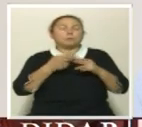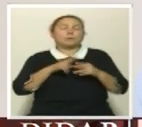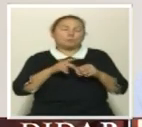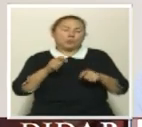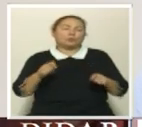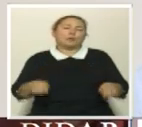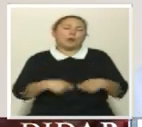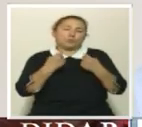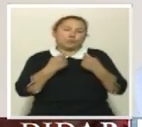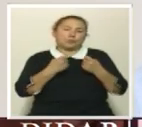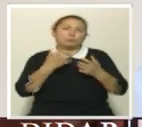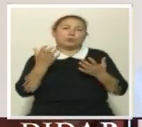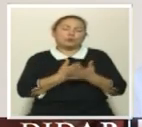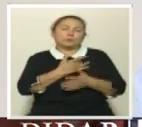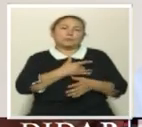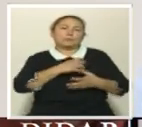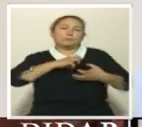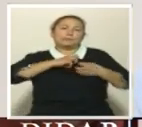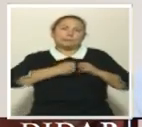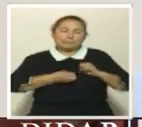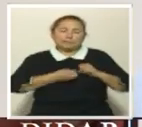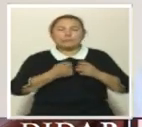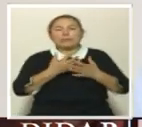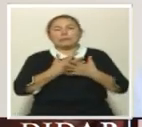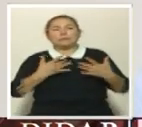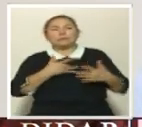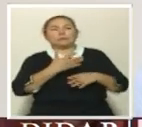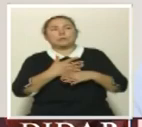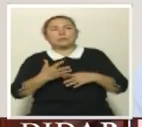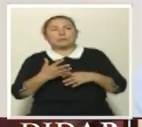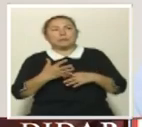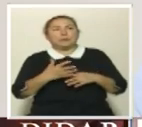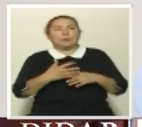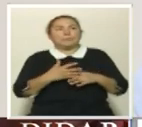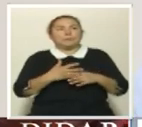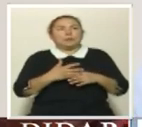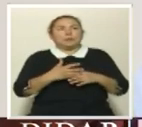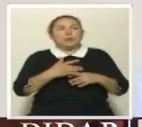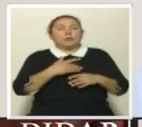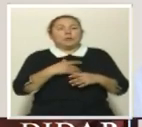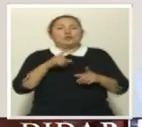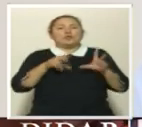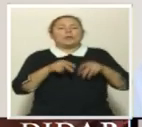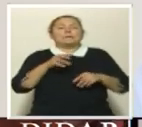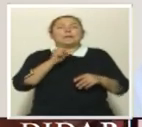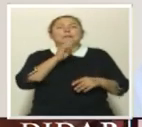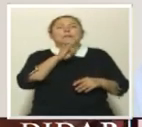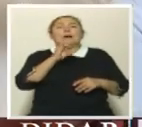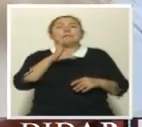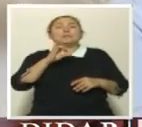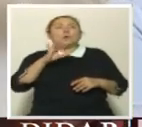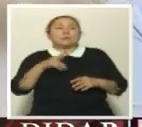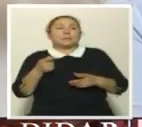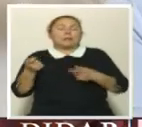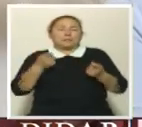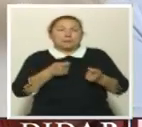мына жүректің жиырылу қызметінің төмендеуіне, жүректің кеңеюіне, жүректің насостық қызметінің төмендеуіне алып